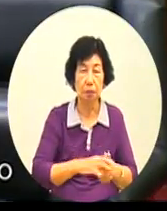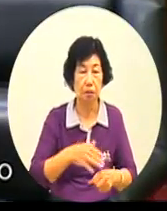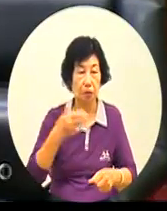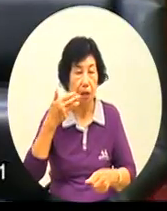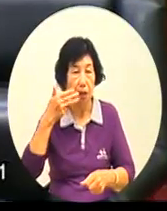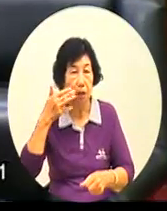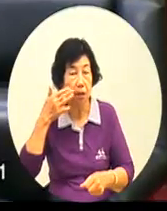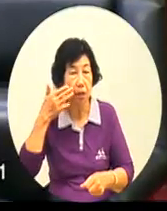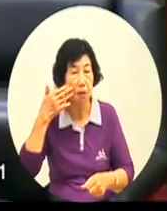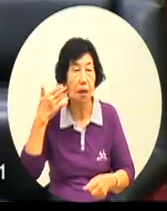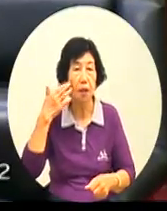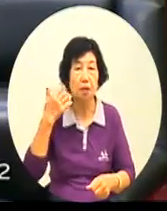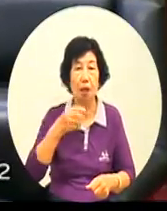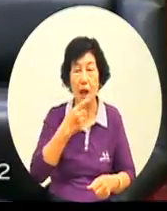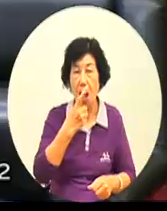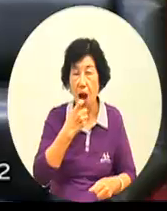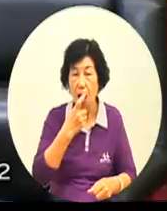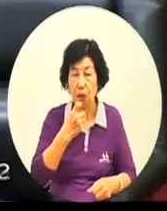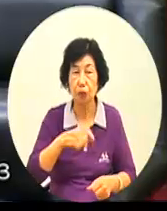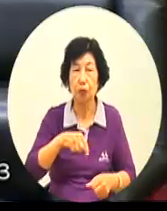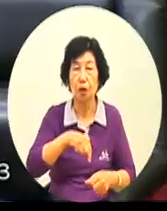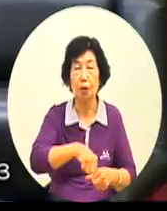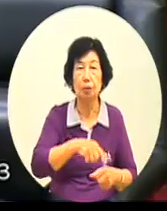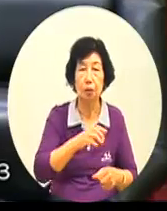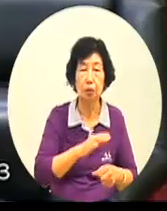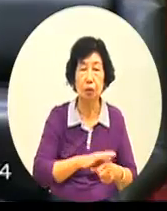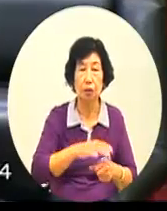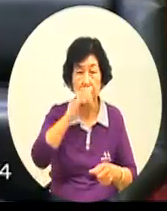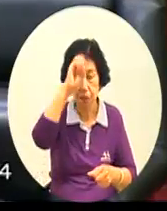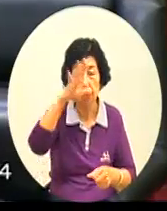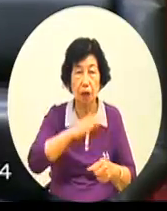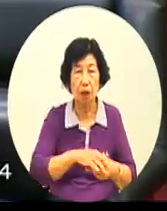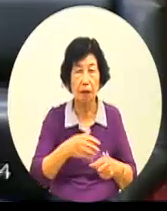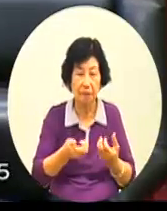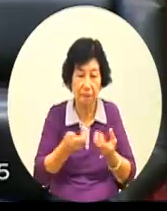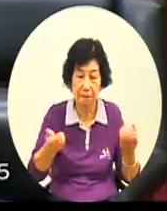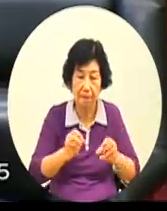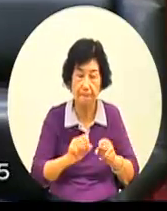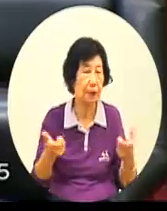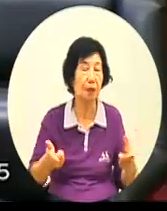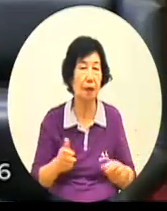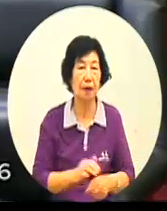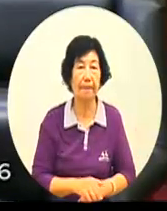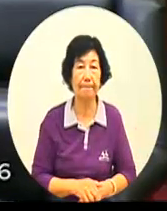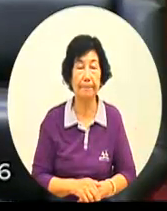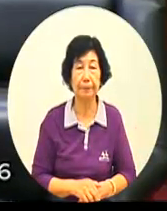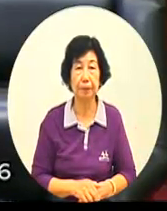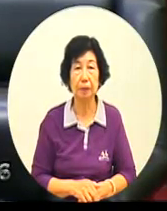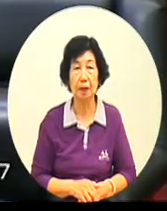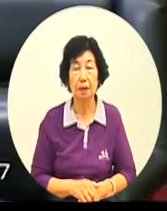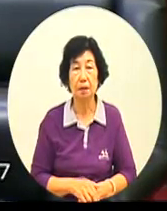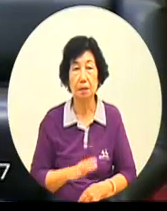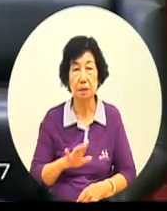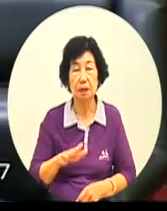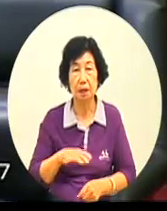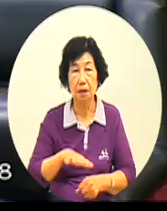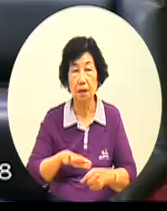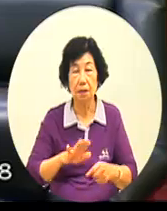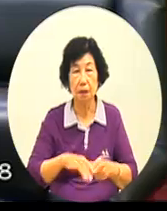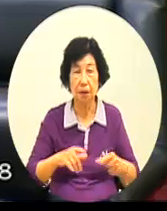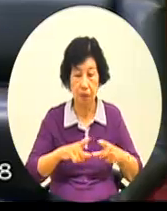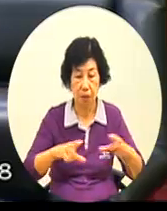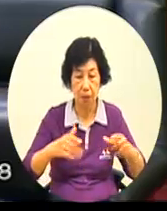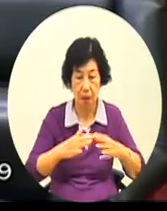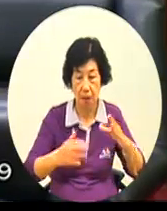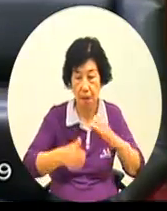呢？你们本来是我们原住民的期待嘛，尤其是国政主委，你是大家长，请你